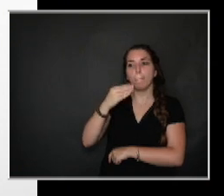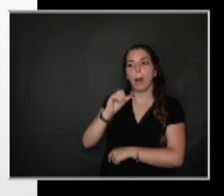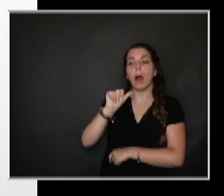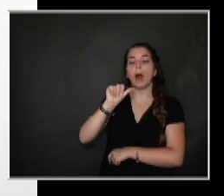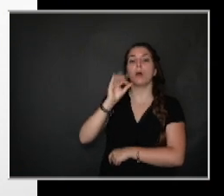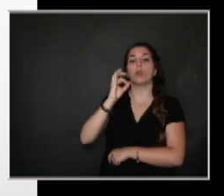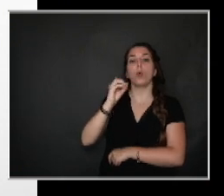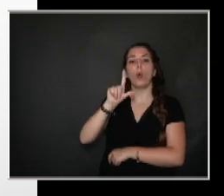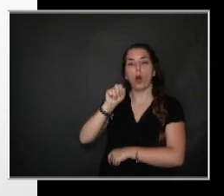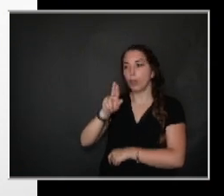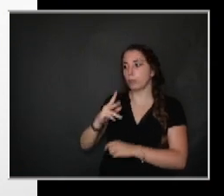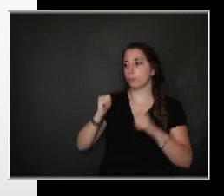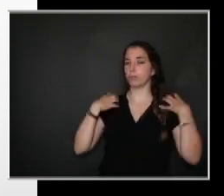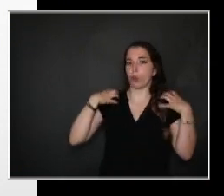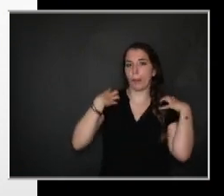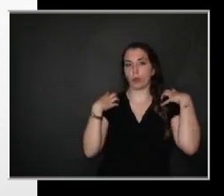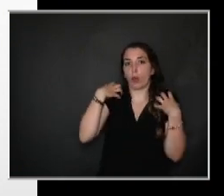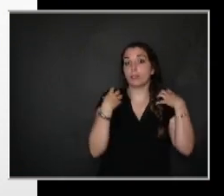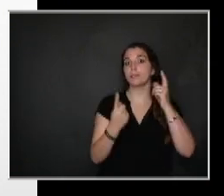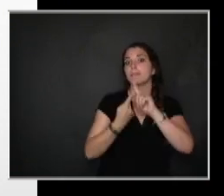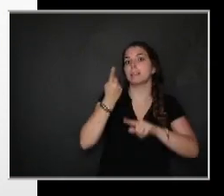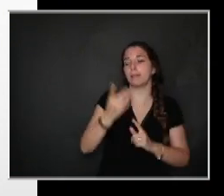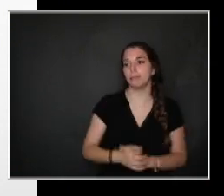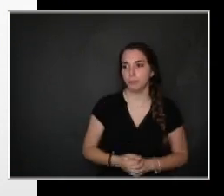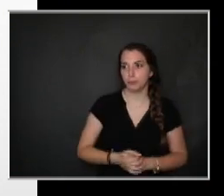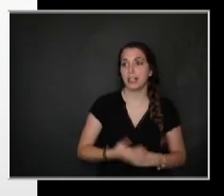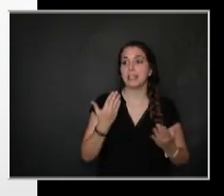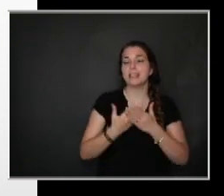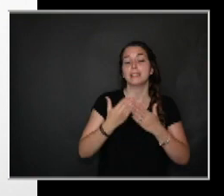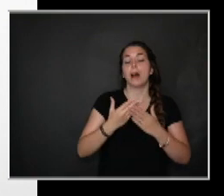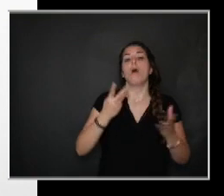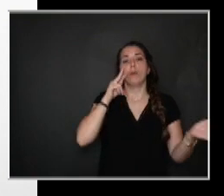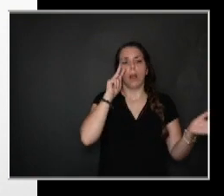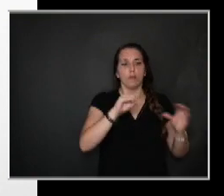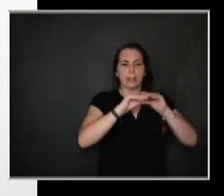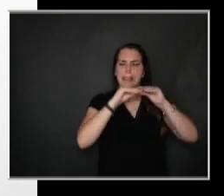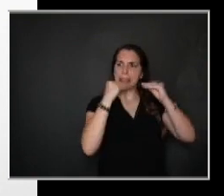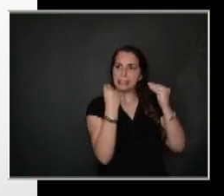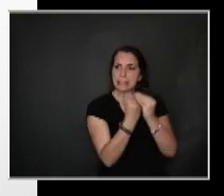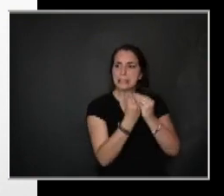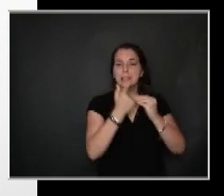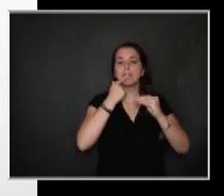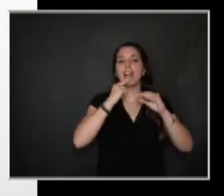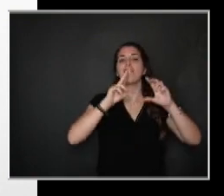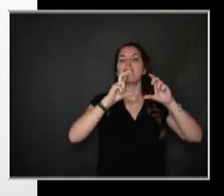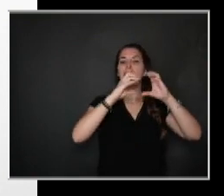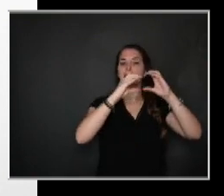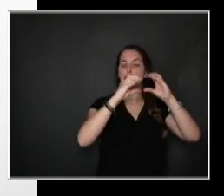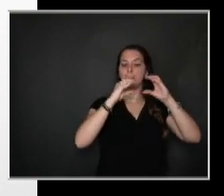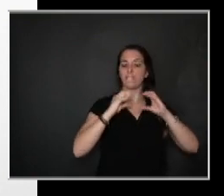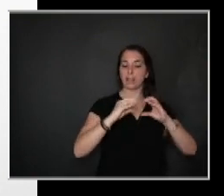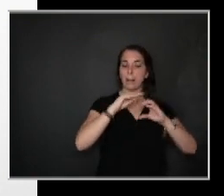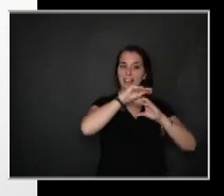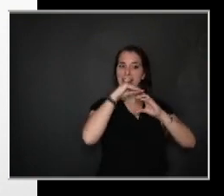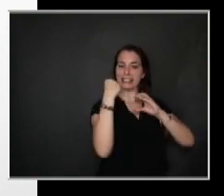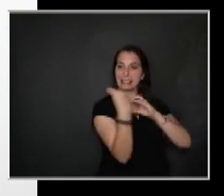Alors là, on a vu les lombalgies d'origine discale. Hein. Le disque est devant, il est entre chaque vertèbre qui s'empile les unes sur les